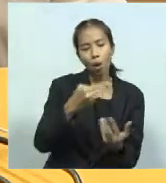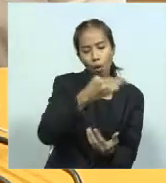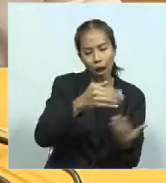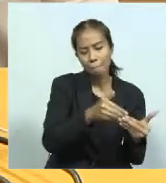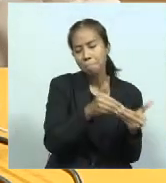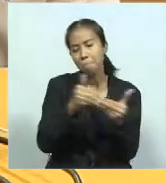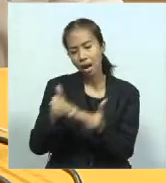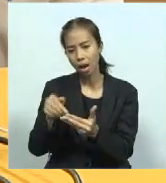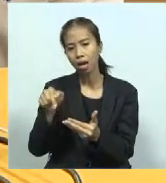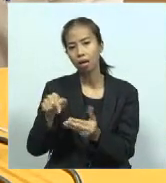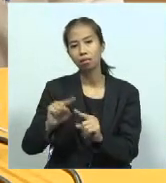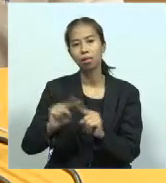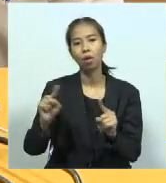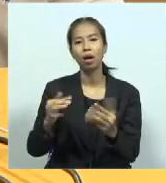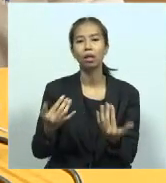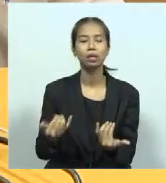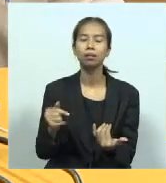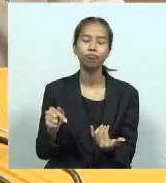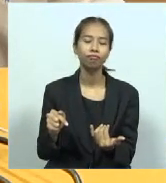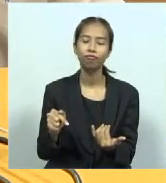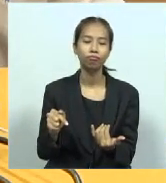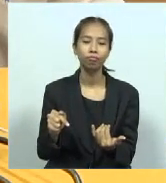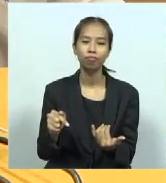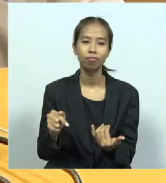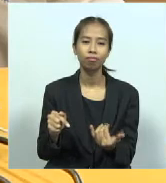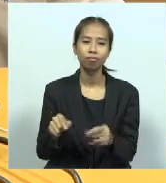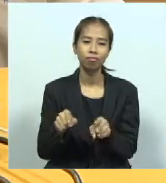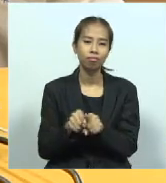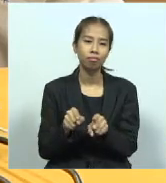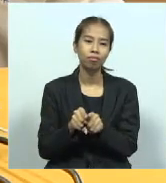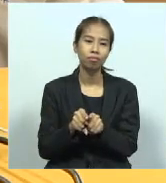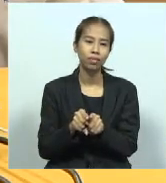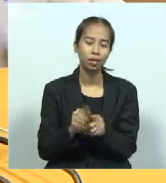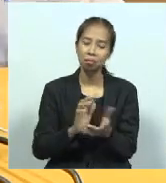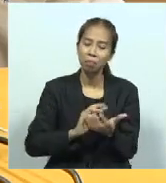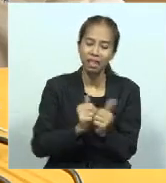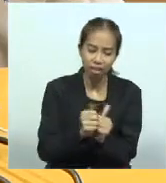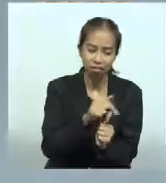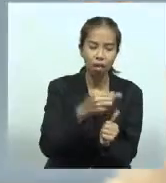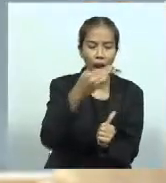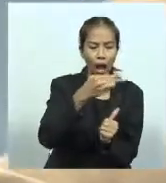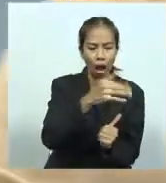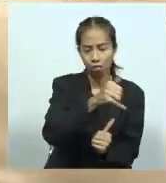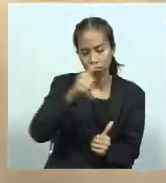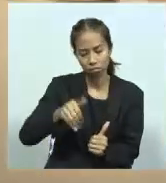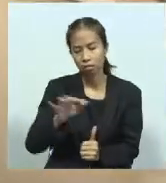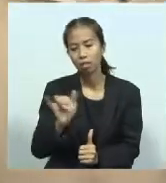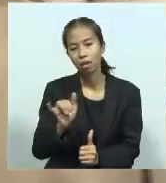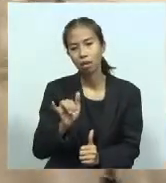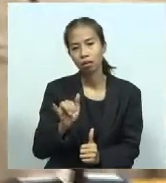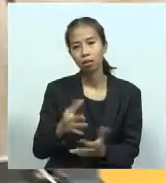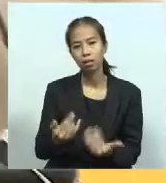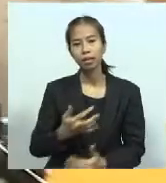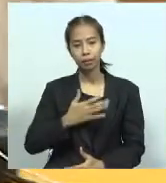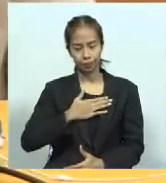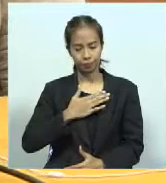แต่ว่ากลายเป็นว่ามันไม่ทันอะไรอย่างเง ี้ยคือเราทุกคนเชื่อ